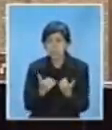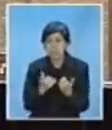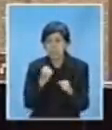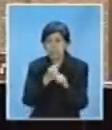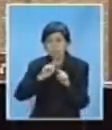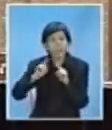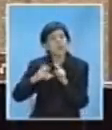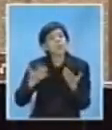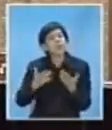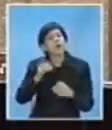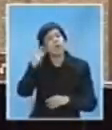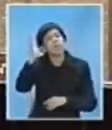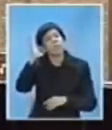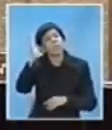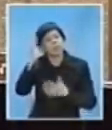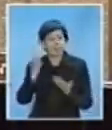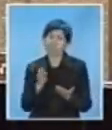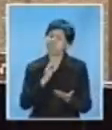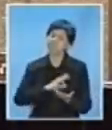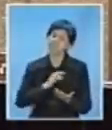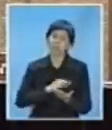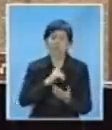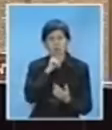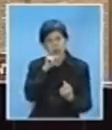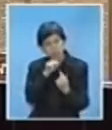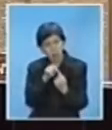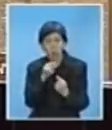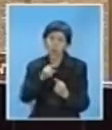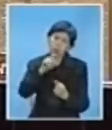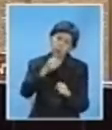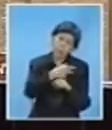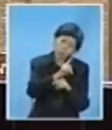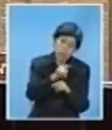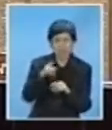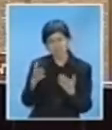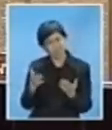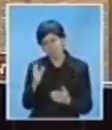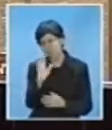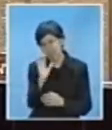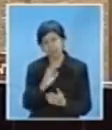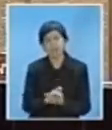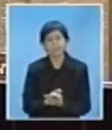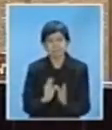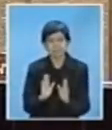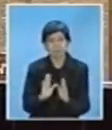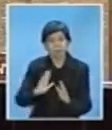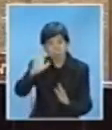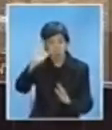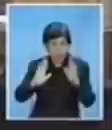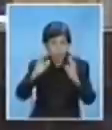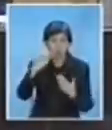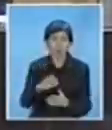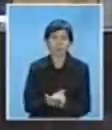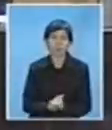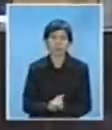ไม่รู้ก็พูดไปเรื่อยแล้วก็เกิดว่ามาบีบประเด็นมาบอกว่าคนนู้นได้ประโยชน์คนนี้ไม่ประโยชน์มันไม่ใช ่ท่านครับประท้วงกันใหญ่แล้วครับ